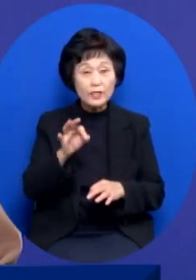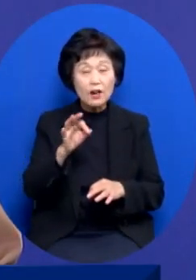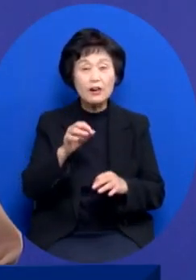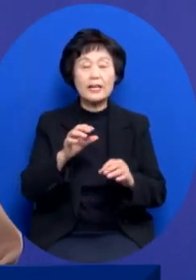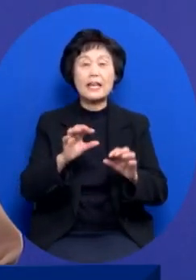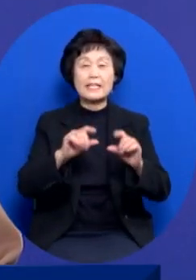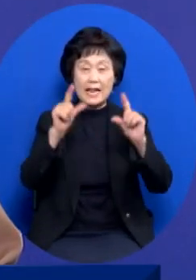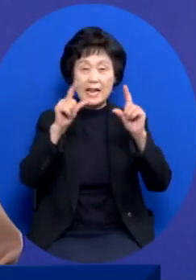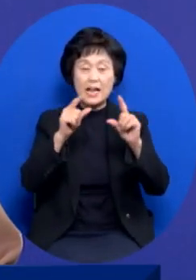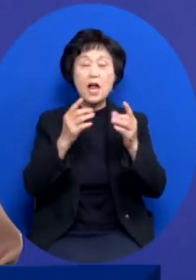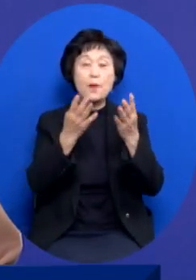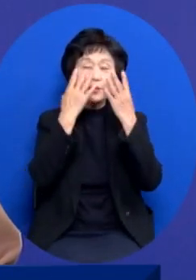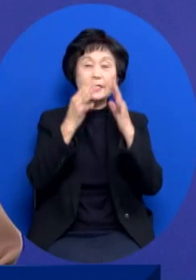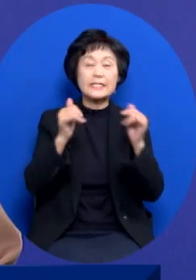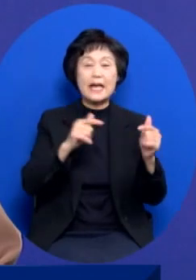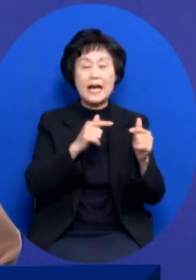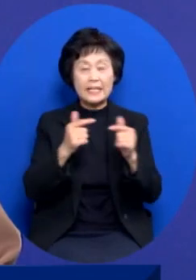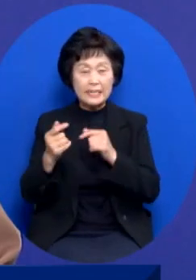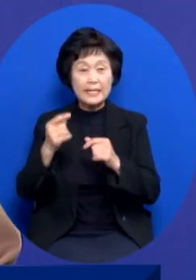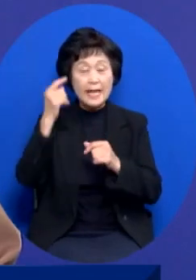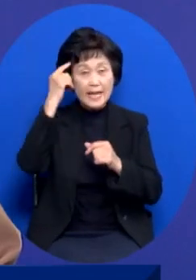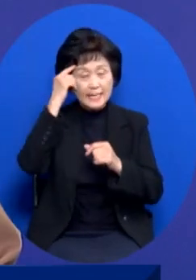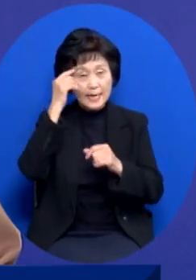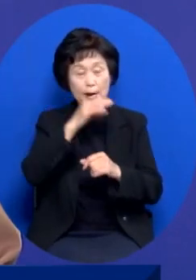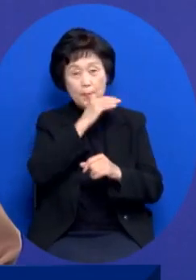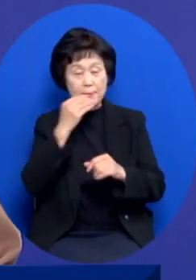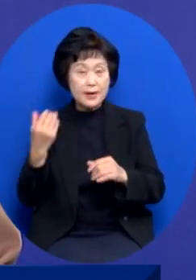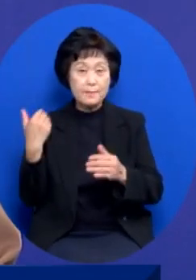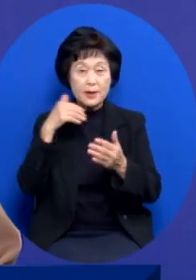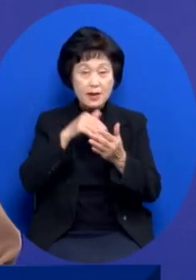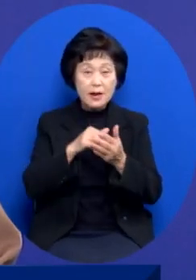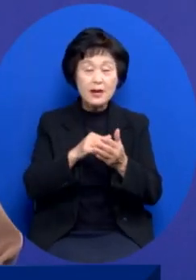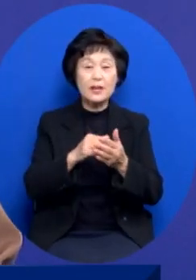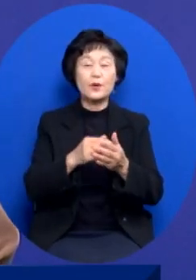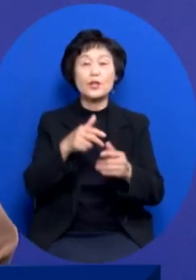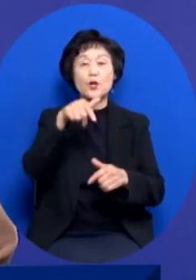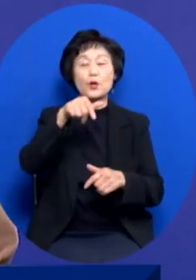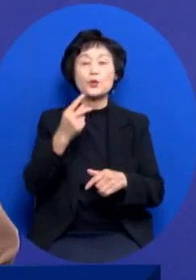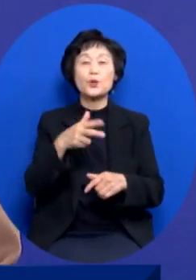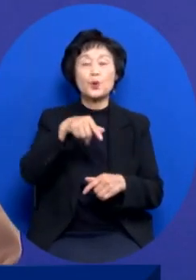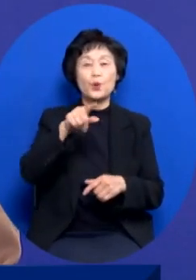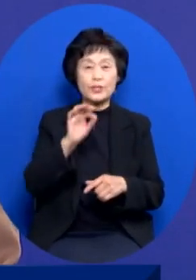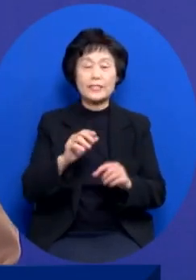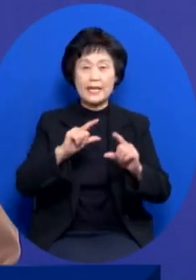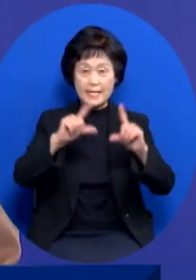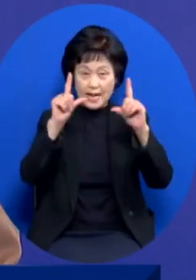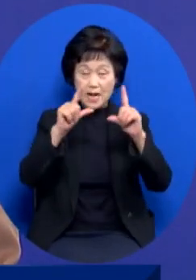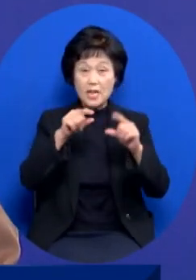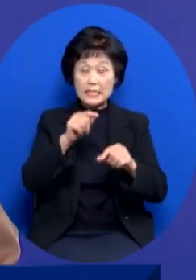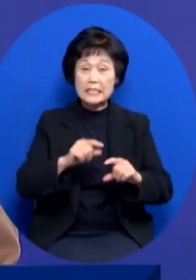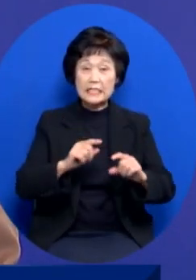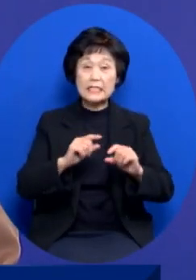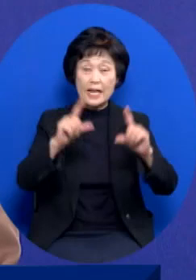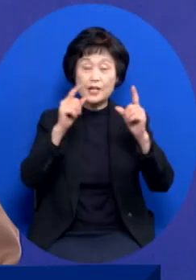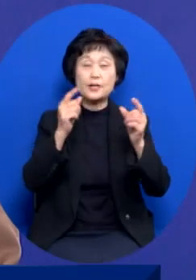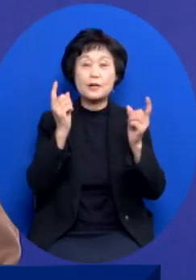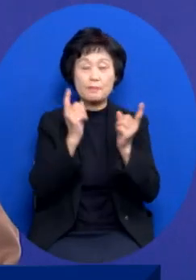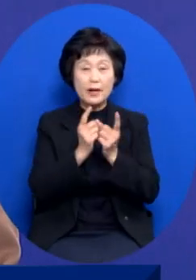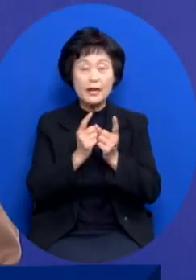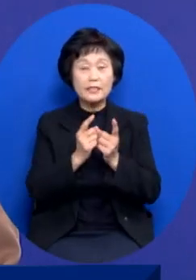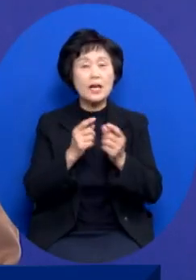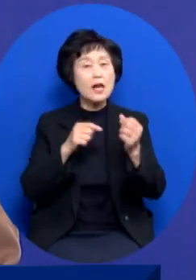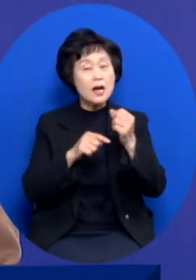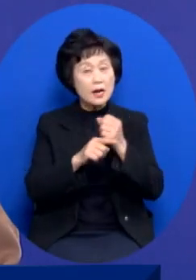높이고 재소자들의 갱생 의지를 촉진하기 위해 제정된 교정의 날입니다. 교정의 날을 맞아 교정의 중요성과